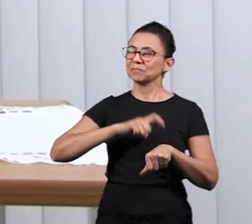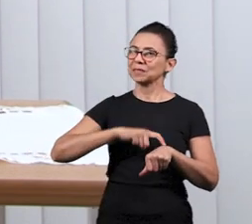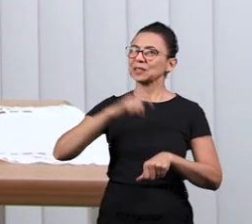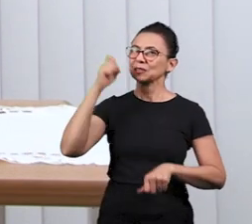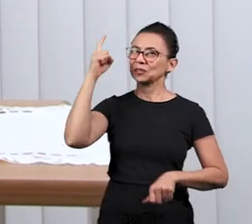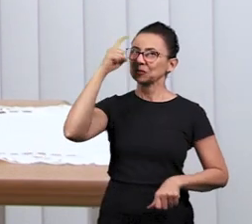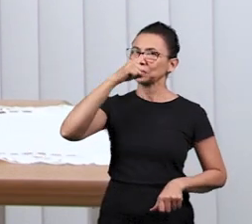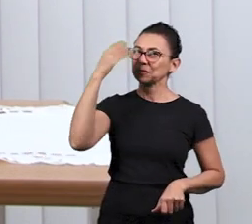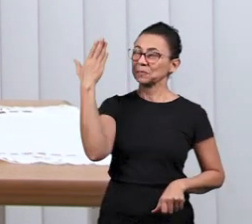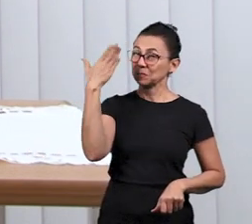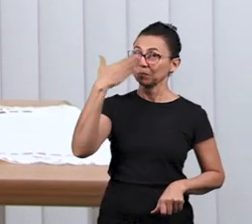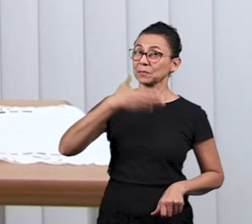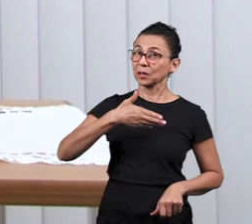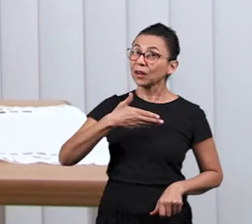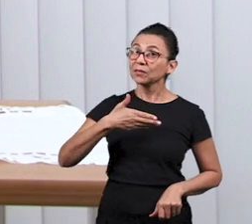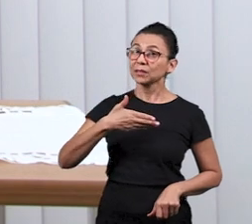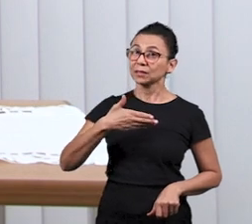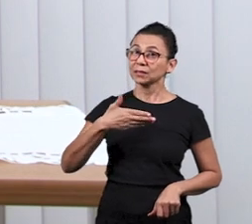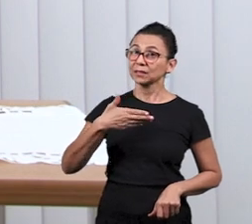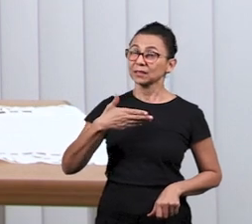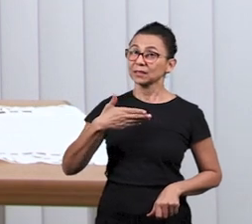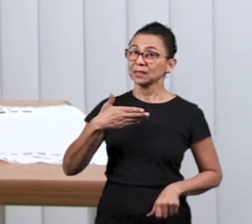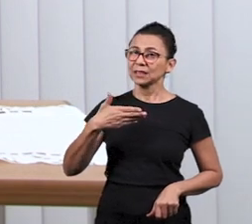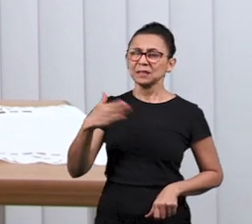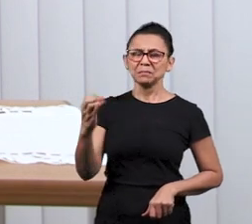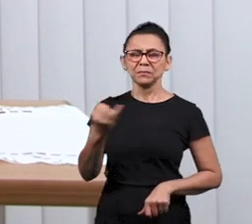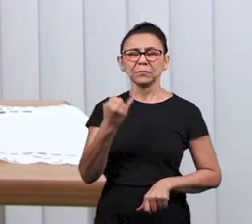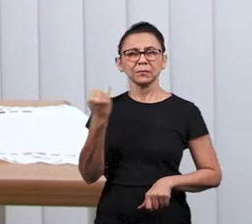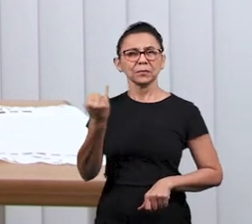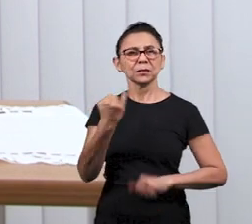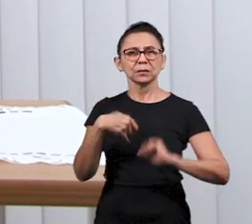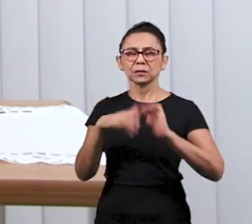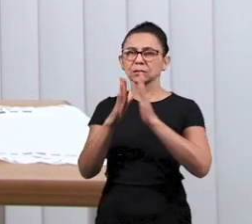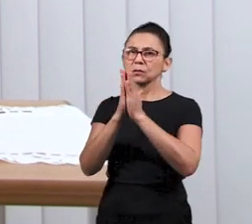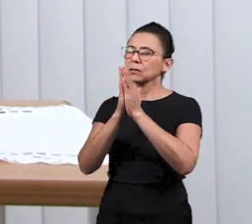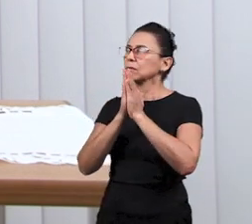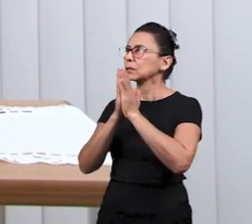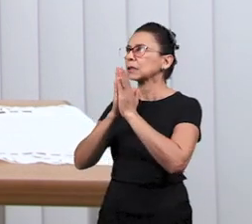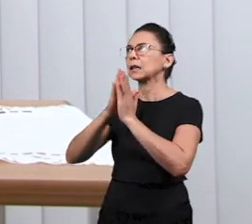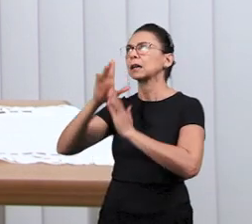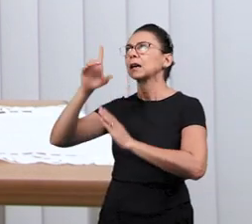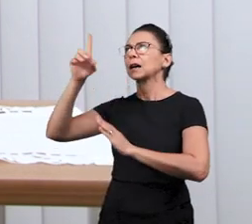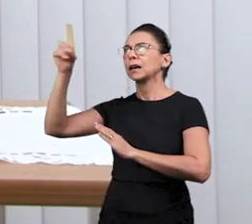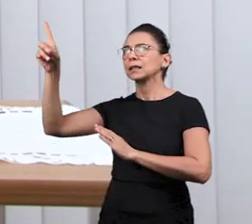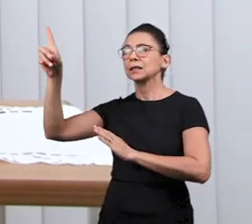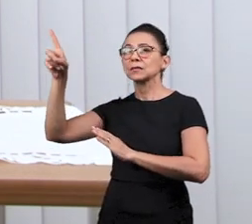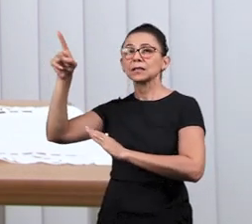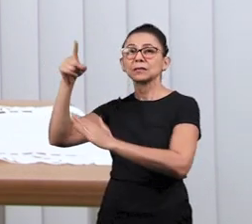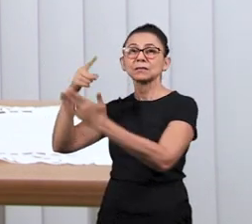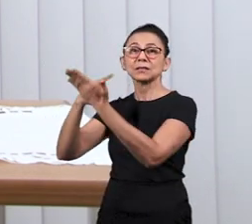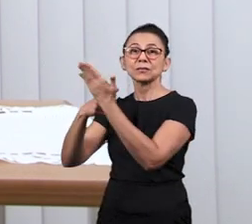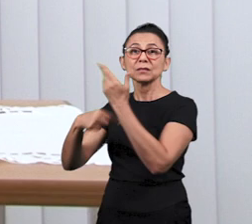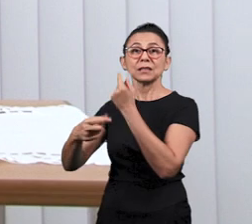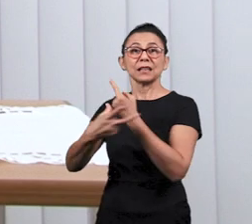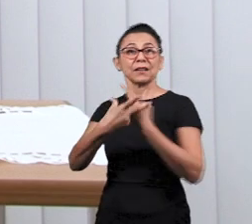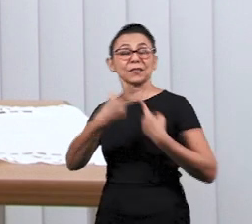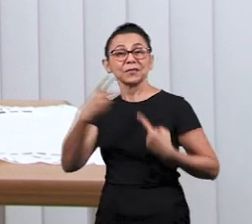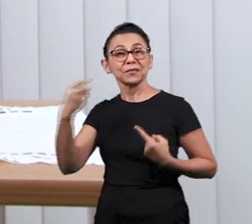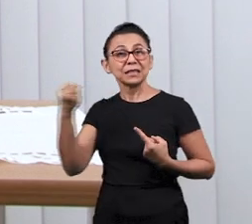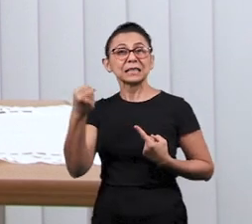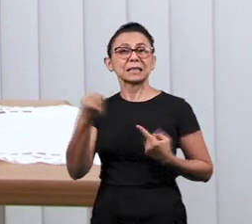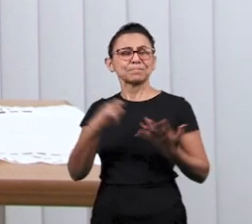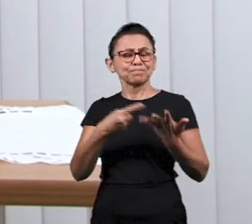присутствует, Он сходит на нас. В такой момент важно обратиться к Богу, потому что Он делает